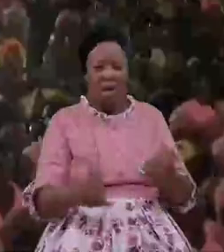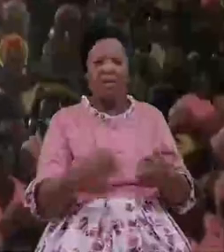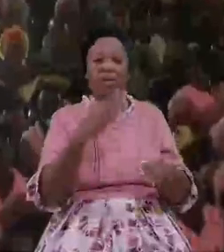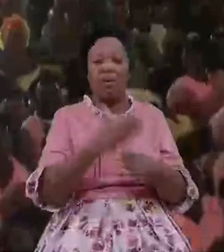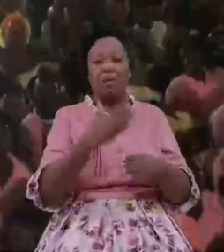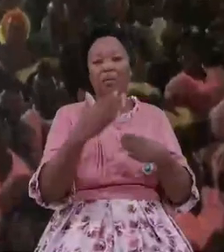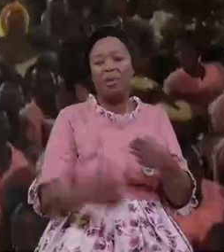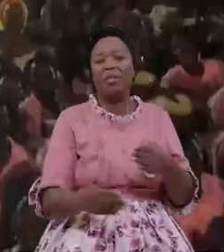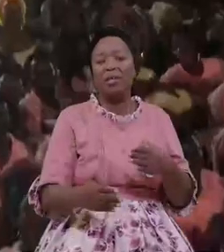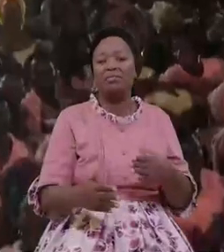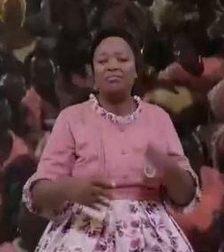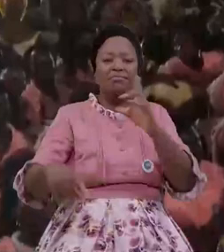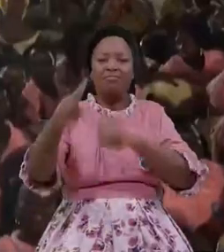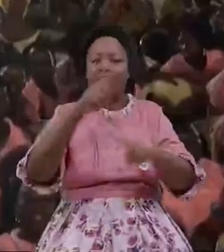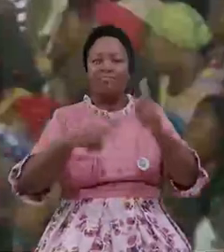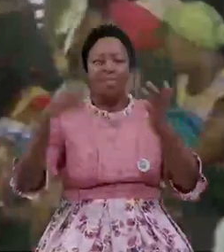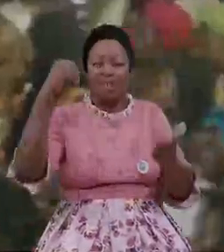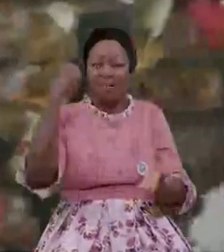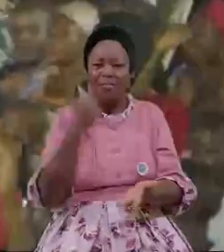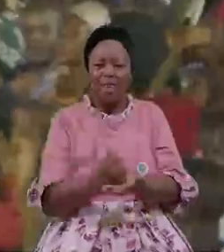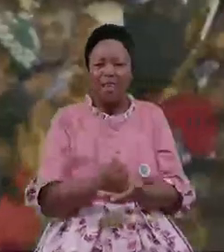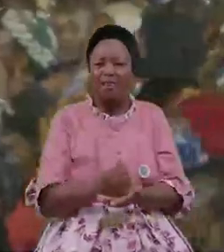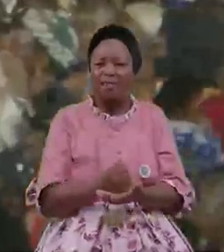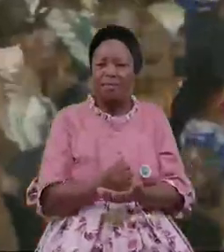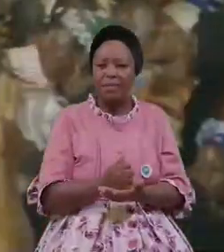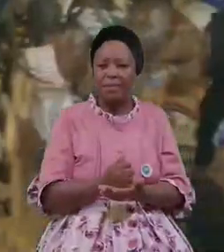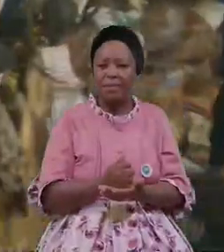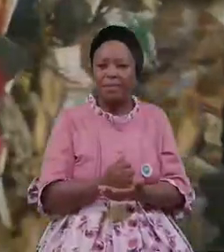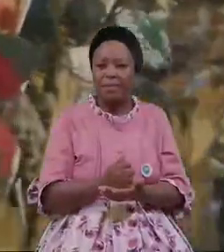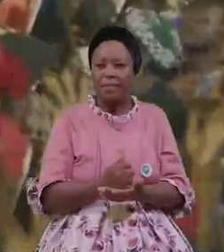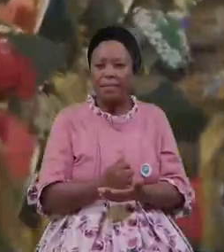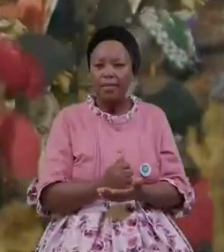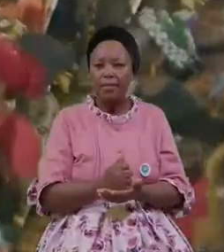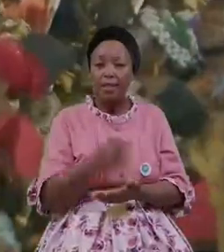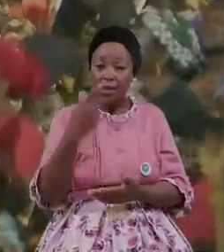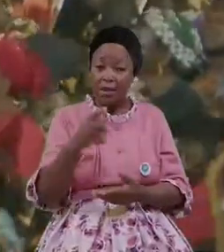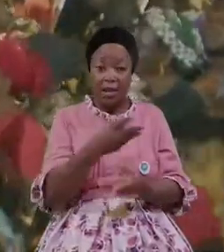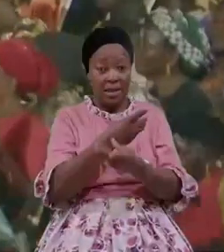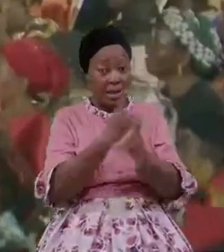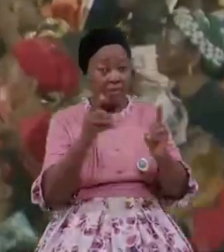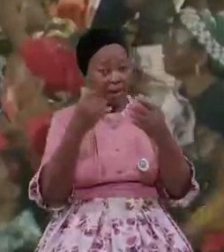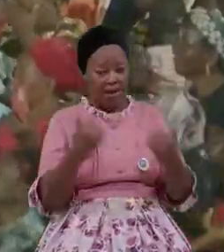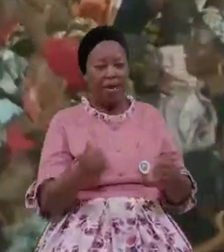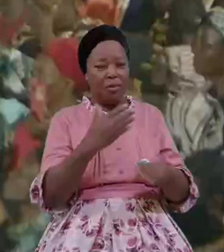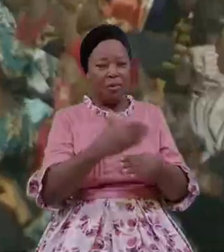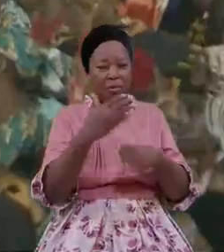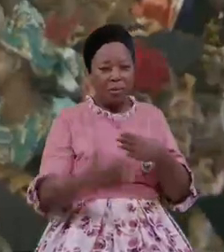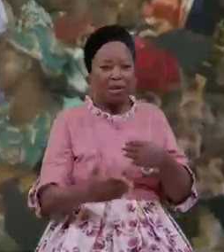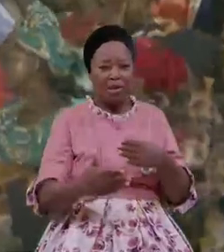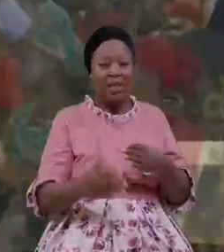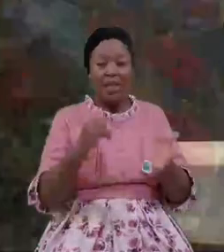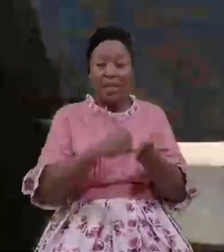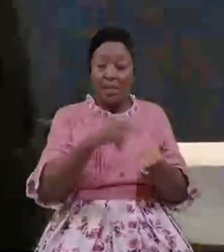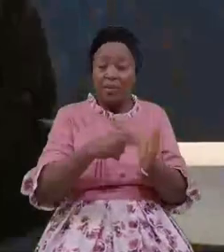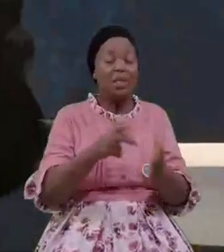miracles sont maintenant au complet donnez-moi un bon amen la délivrance est maintenant au complet CZ que